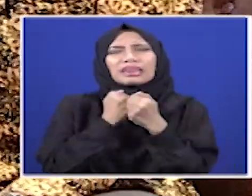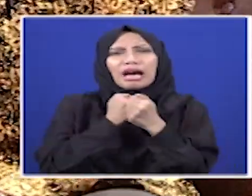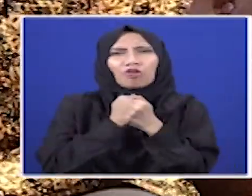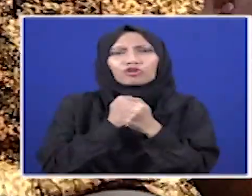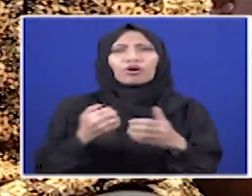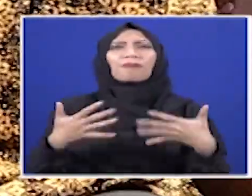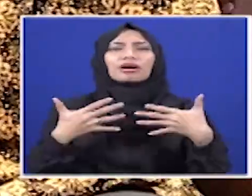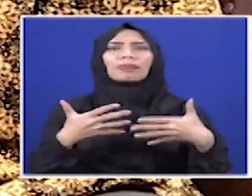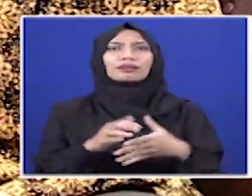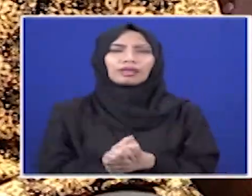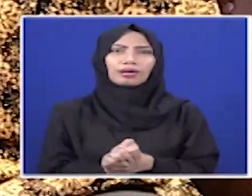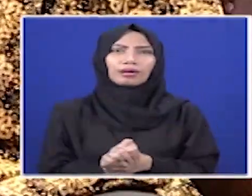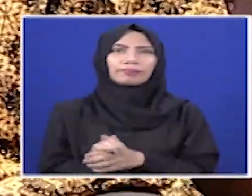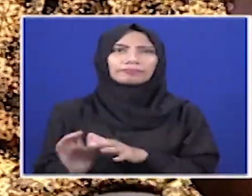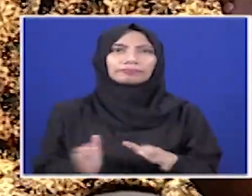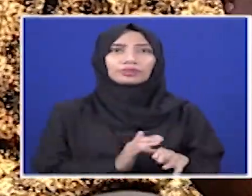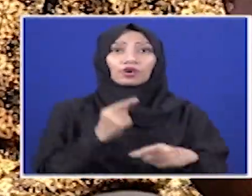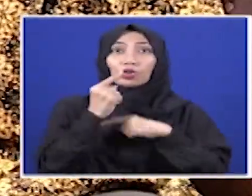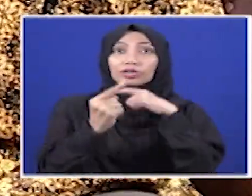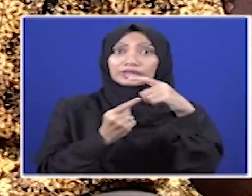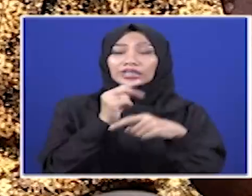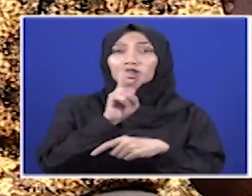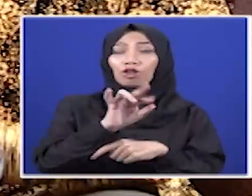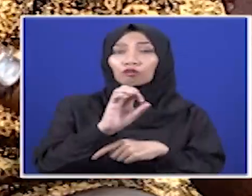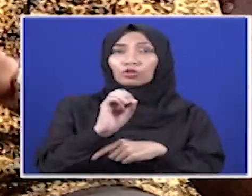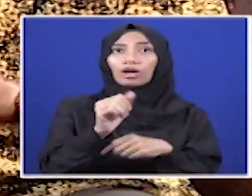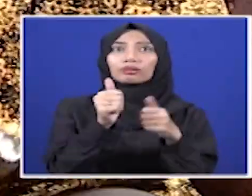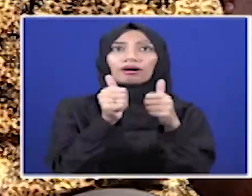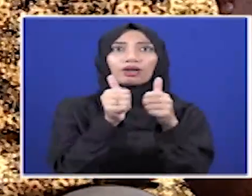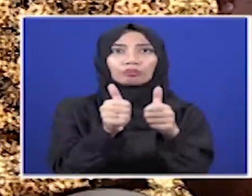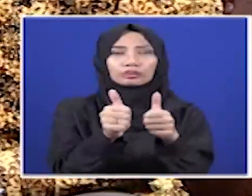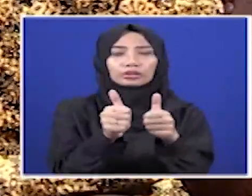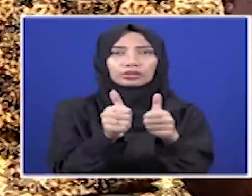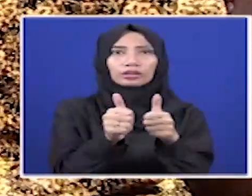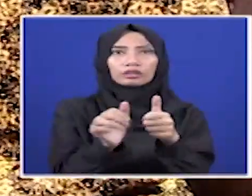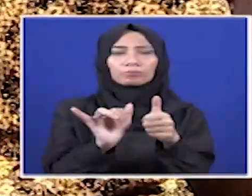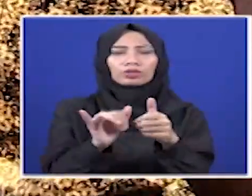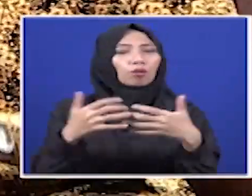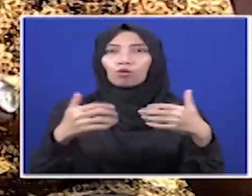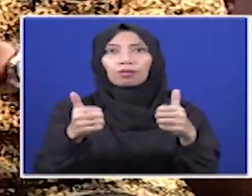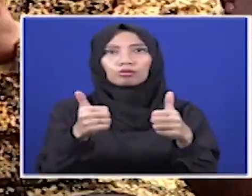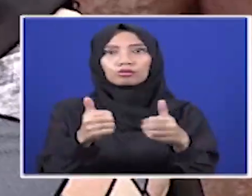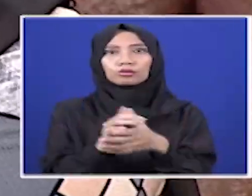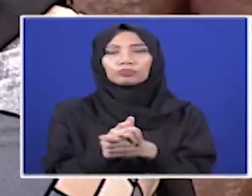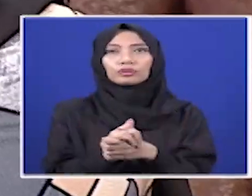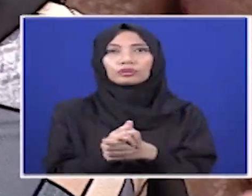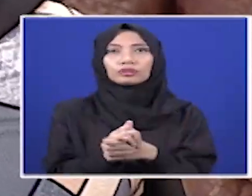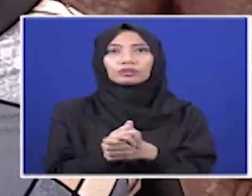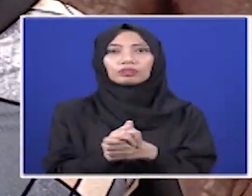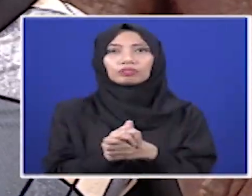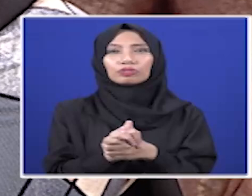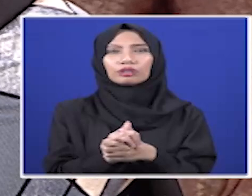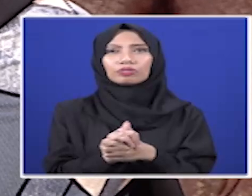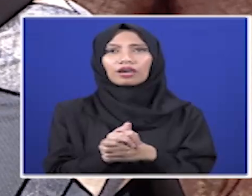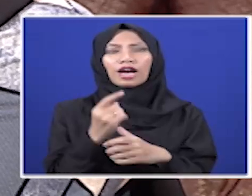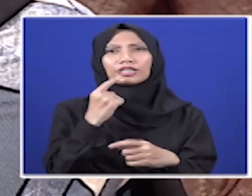desain kehidupan batin kan luar biasa sensor yang terkenal dalam dunia makan itu orang berbuat restoran berhasil tapi kan Jatuh